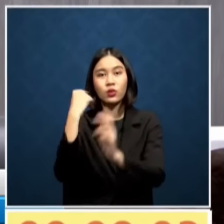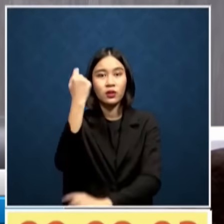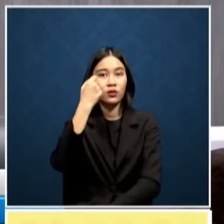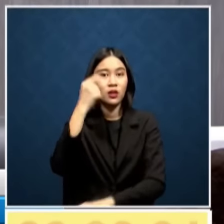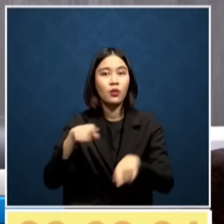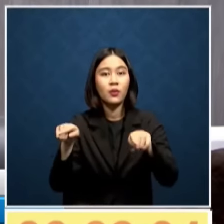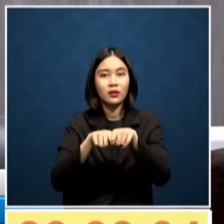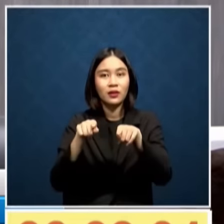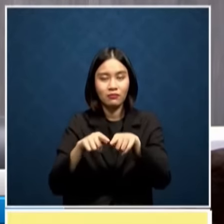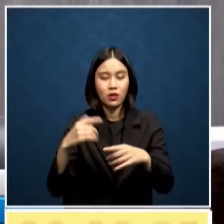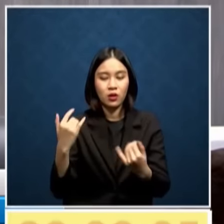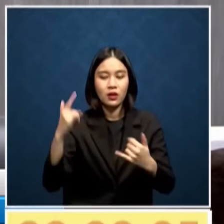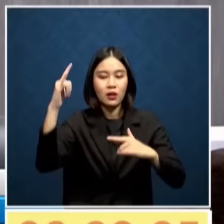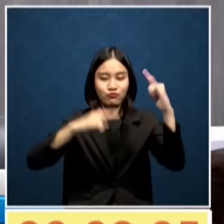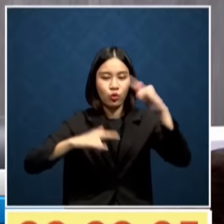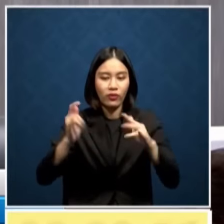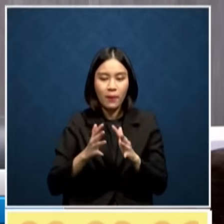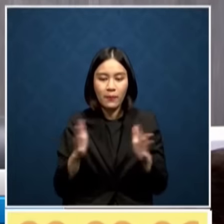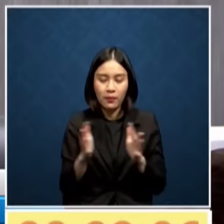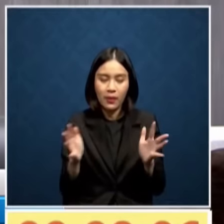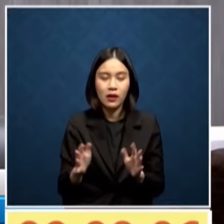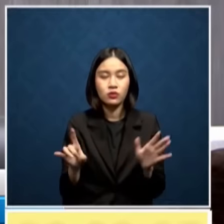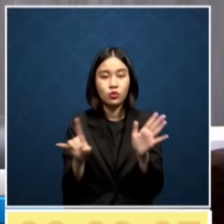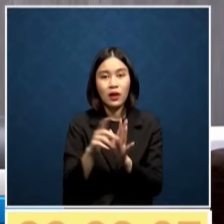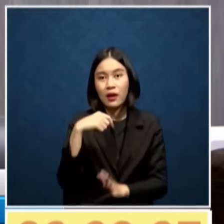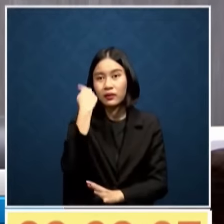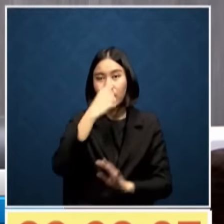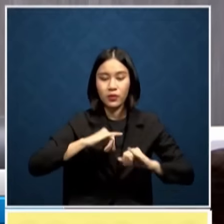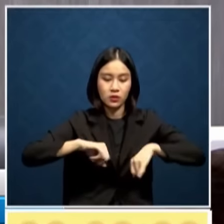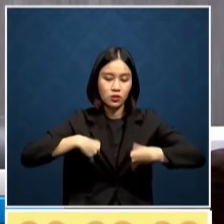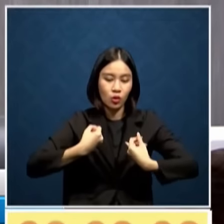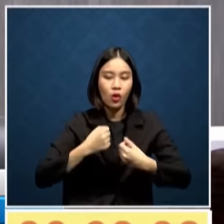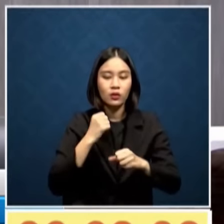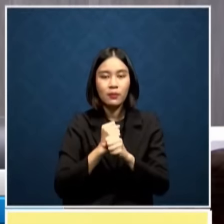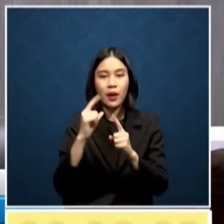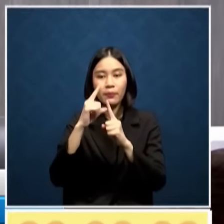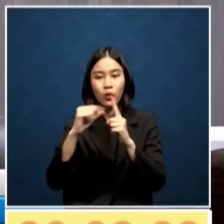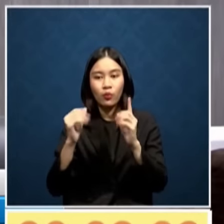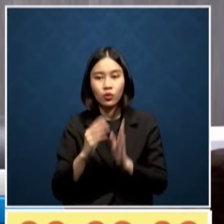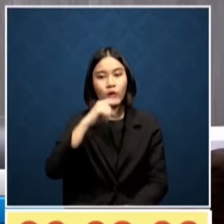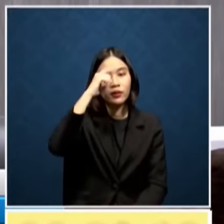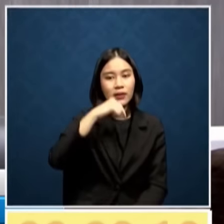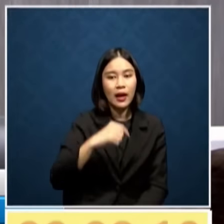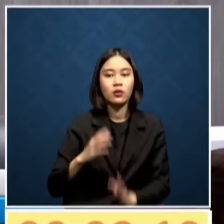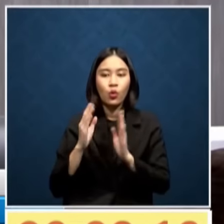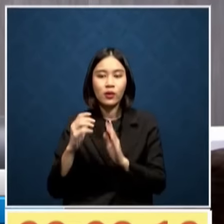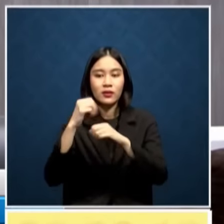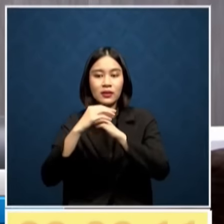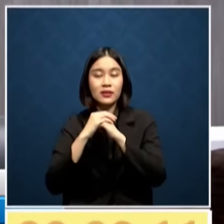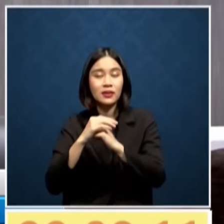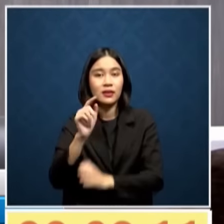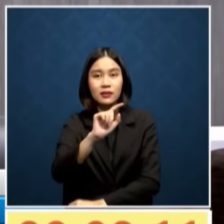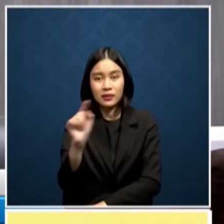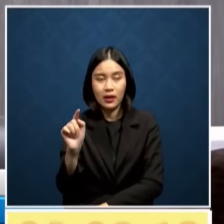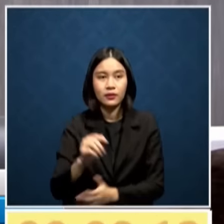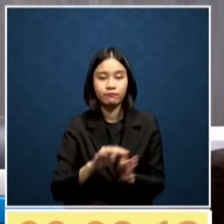าที่มากันเยอะๆเนี่ยสุดท้ายแล้วคนที่เป็นเจ้าของกิจการทำทัวร์เนี่ยเป็นคนไทยหรือคนจีนอันนั้นเป็นอีกเรื่องนึ